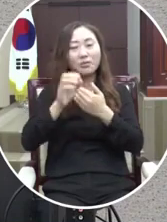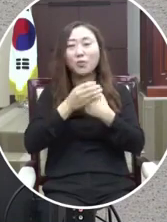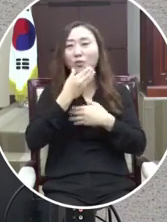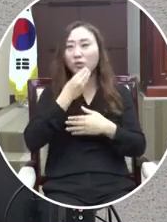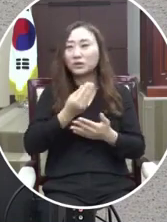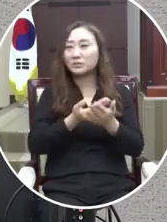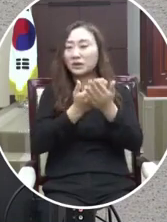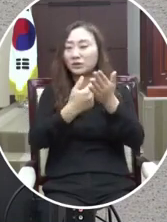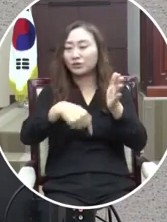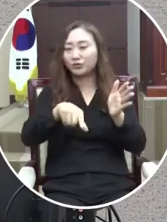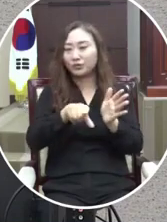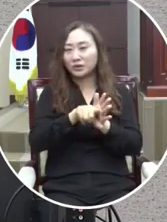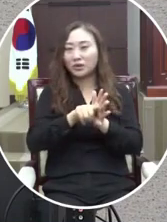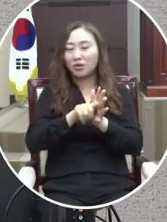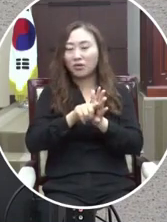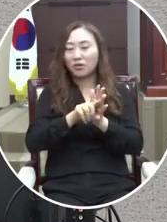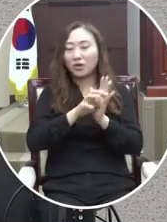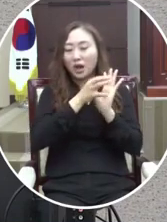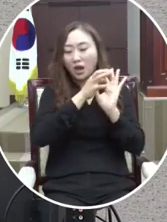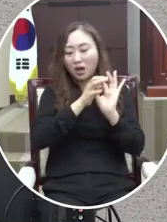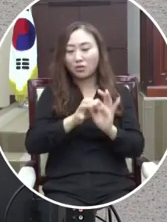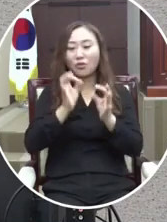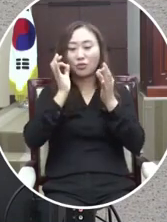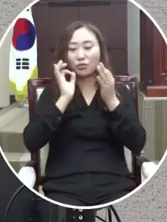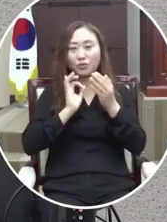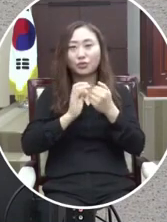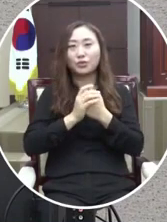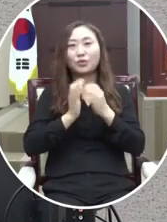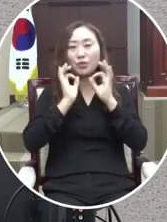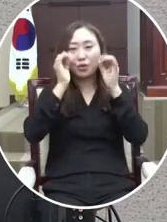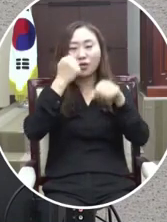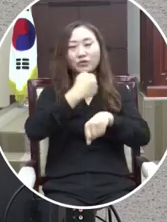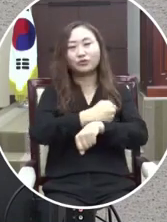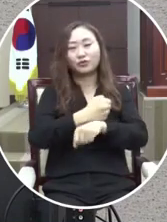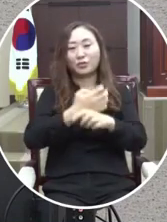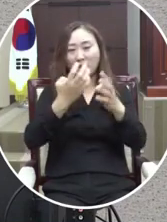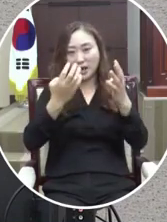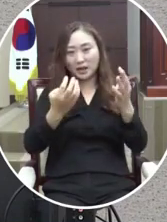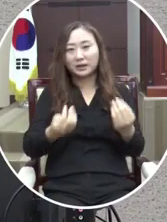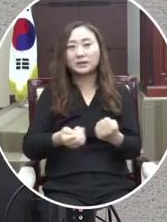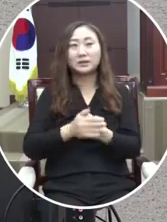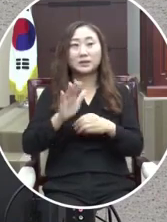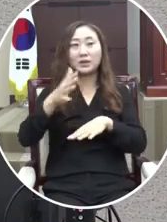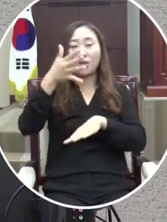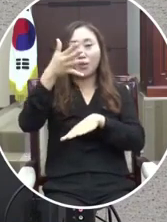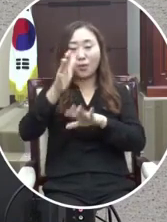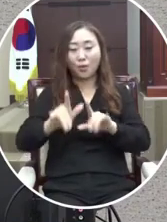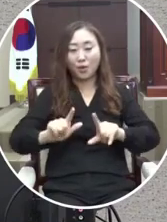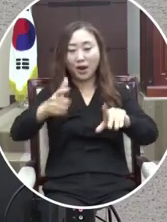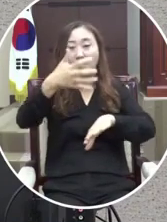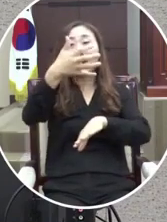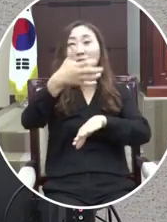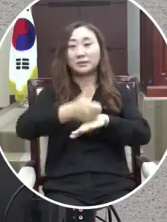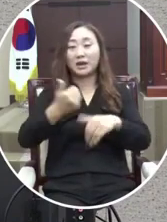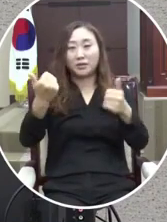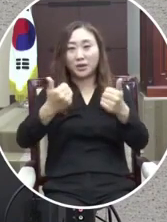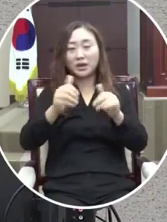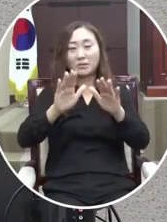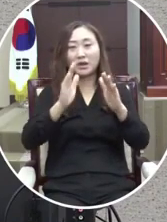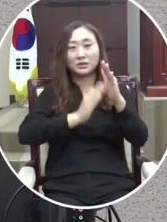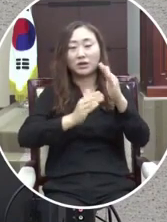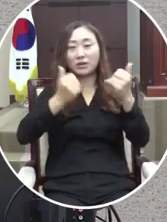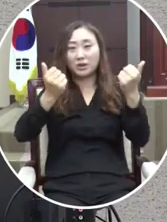위해 숨가쁘게 달려왔습니다. 수고 많이 하셨습니다. 이제 올해 마지막 회기를 앞두고 있으며